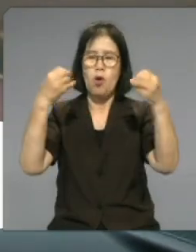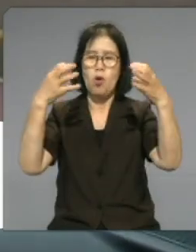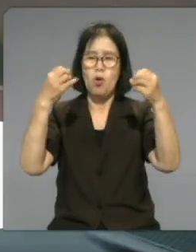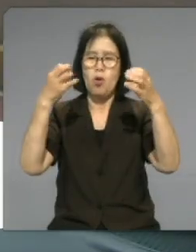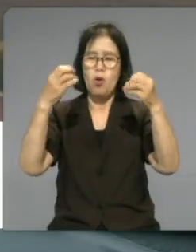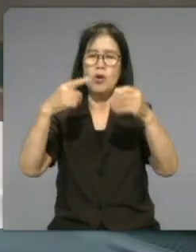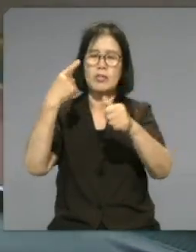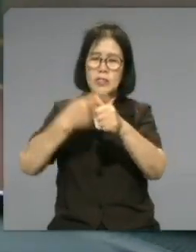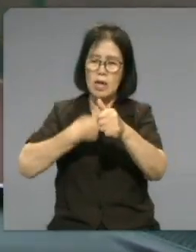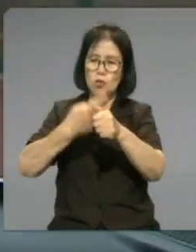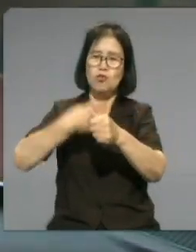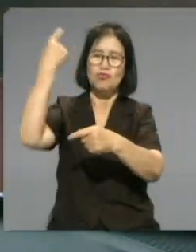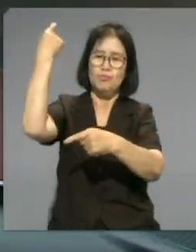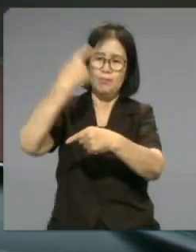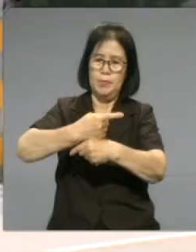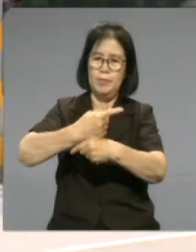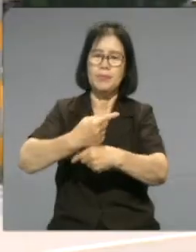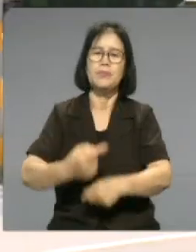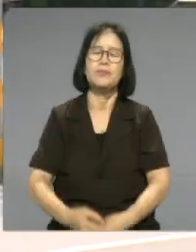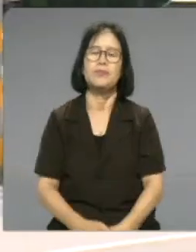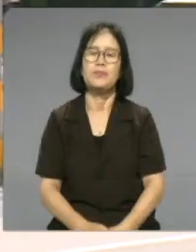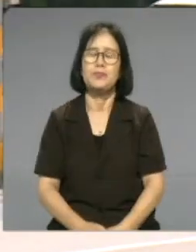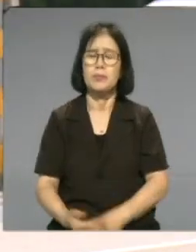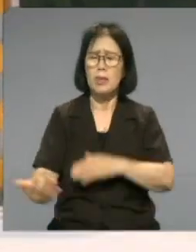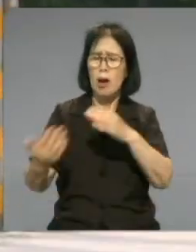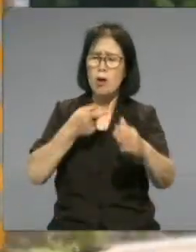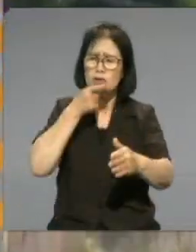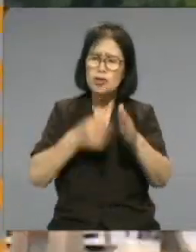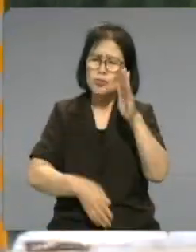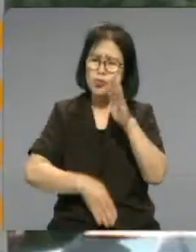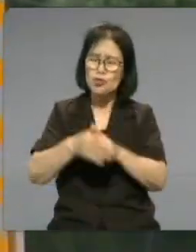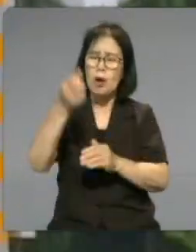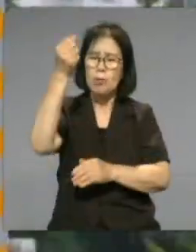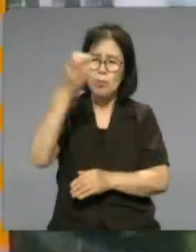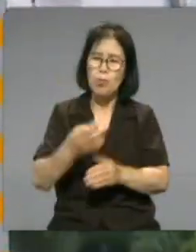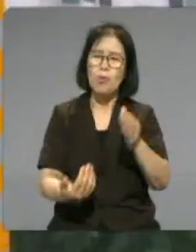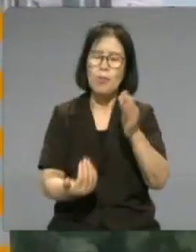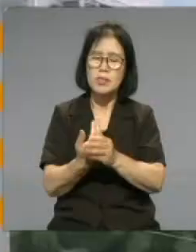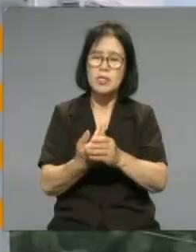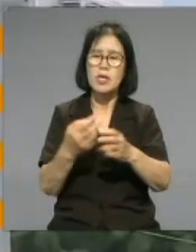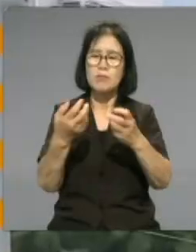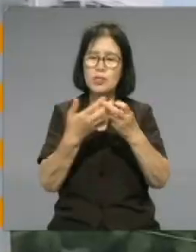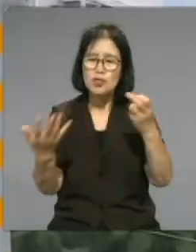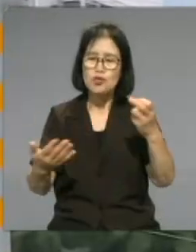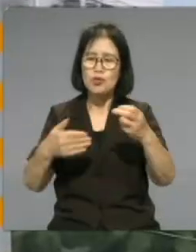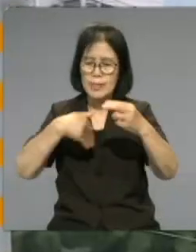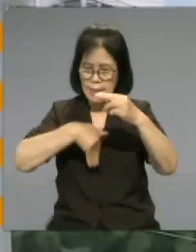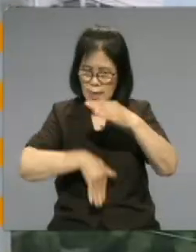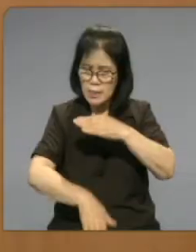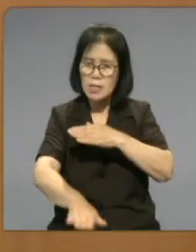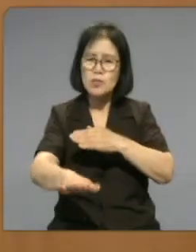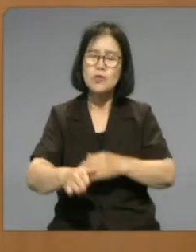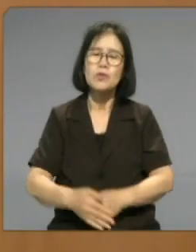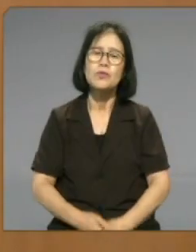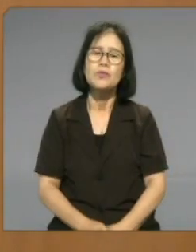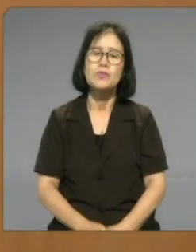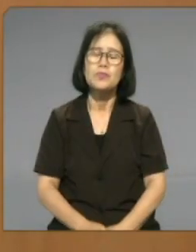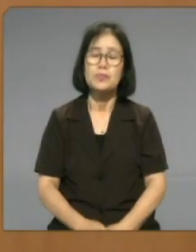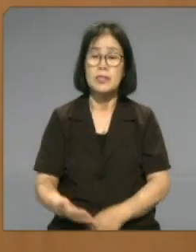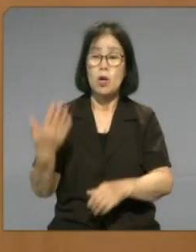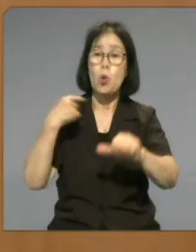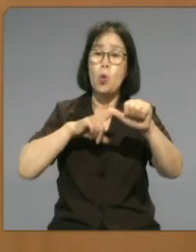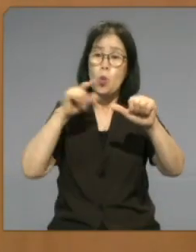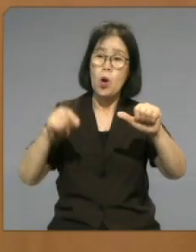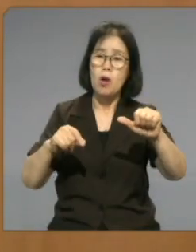자동으로 차단기가 내려옵니다. 과거 침수가 여러 차례 발생한 인천 미추홀구의 한 지하차도입니다. 지난